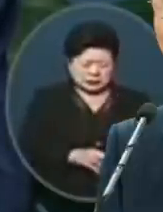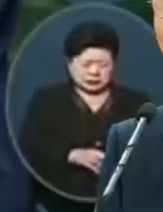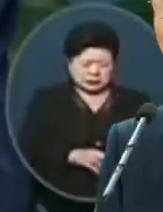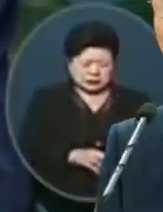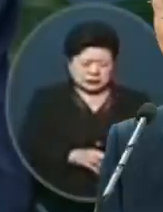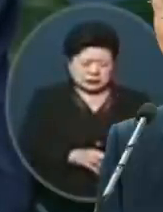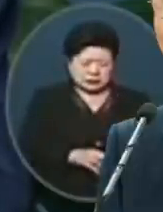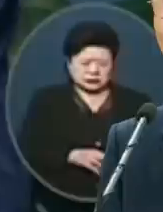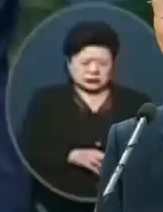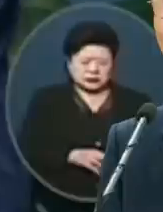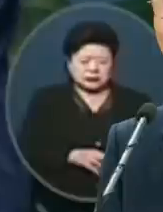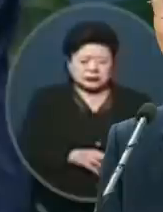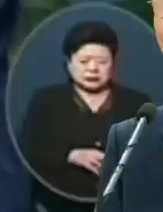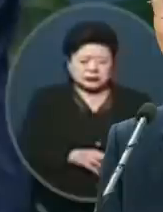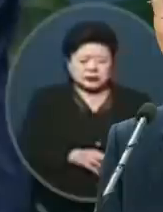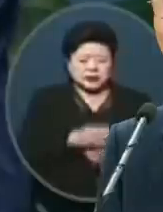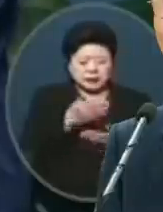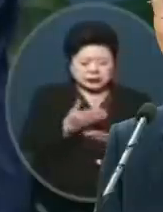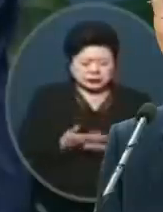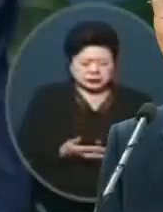전통을 받아가지고